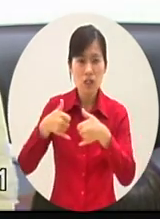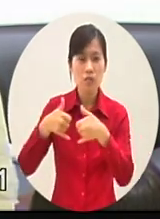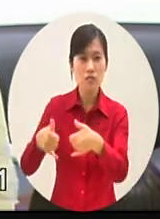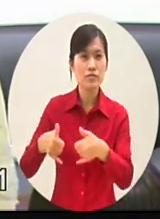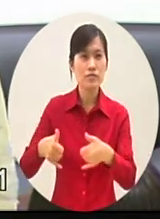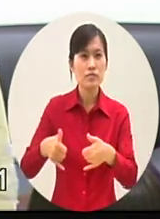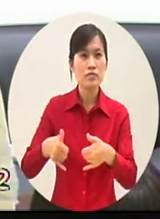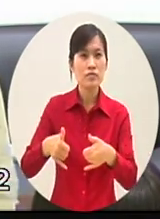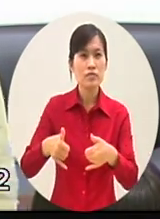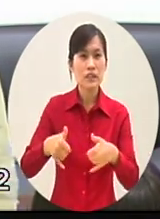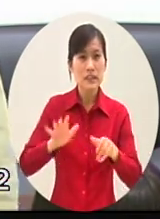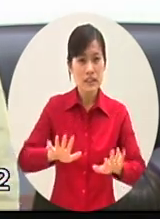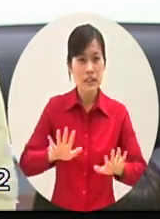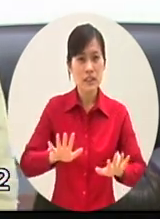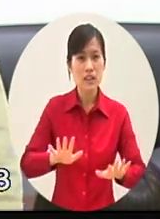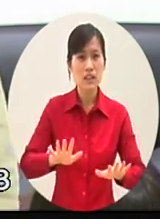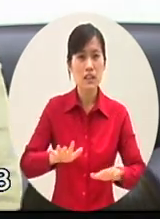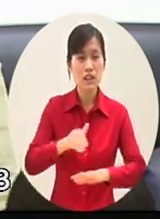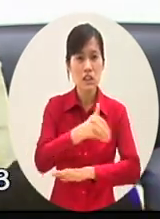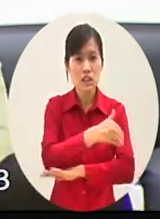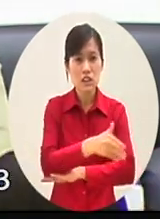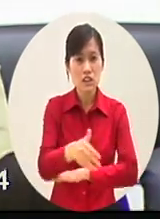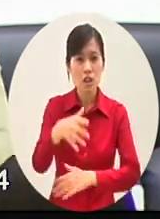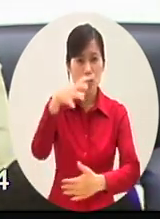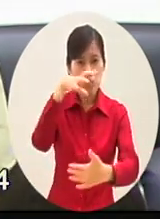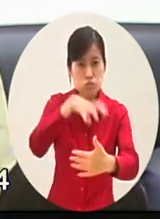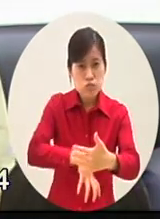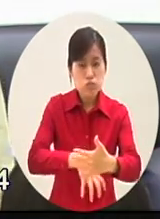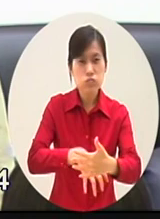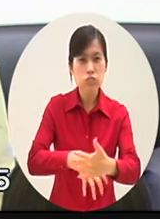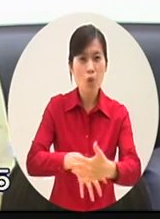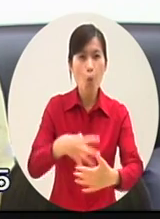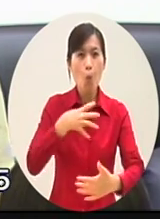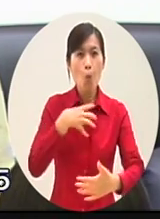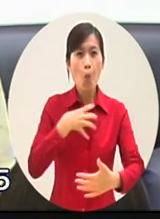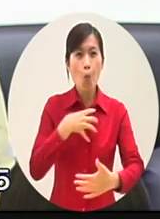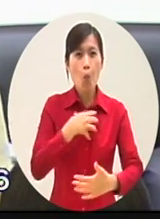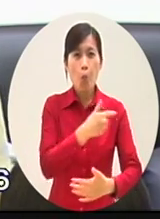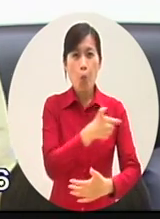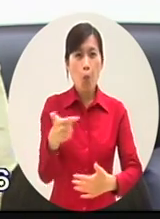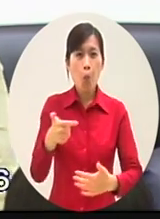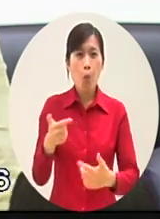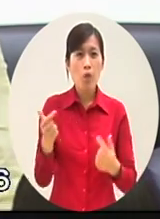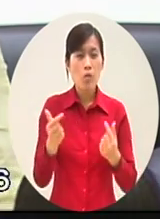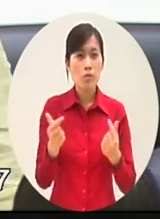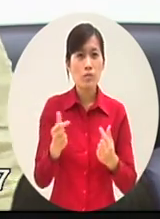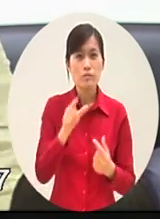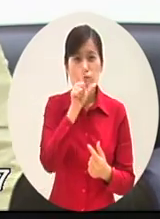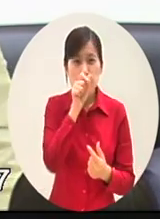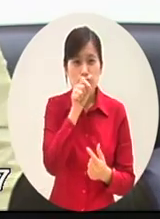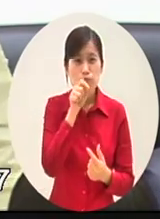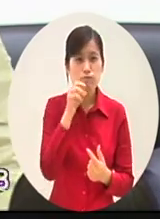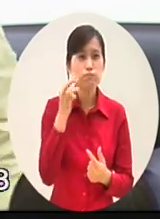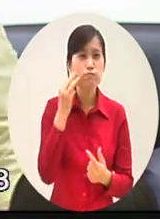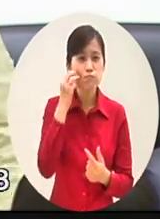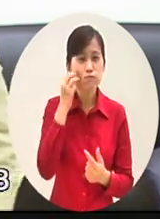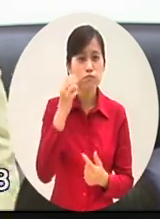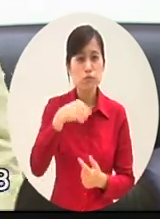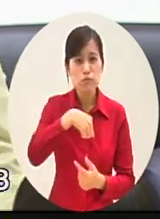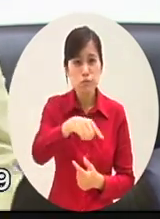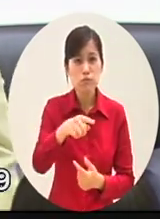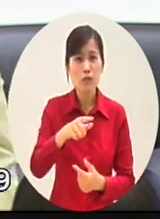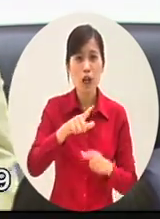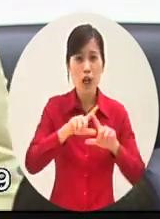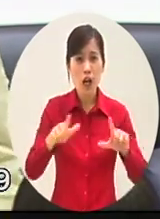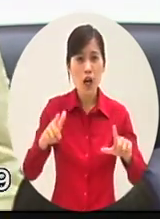哦、在乡内很危险的道路，包括去大寮，好、哦、包括鸟松啊，包括大树。来，谢谢我